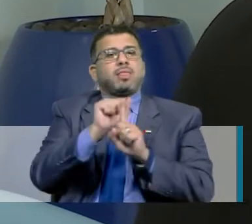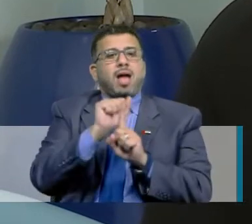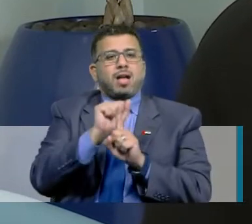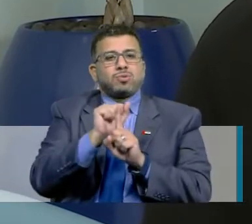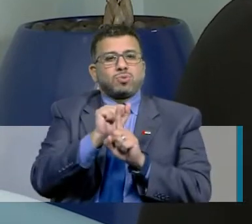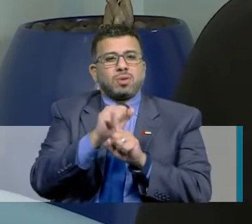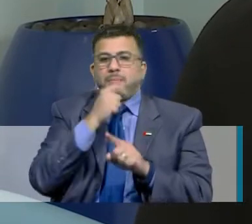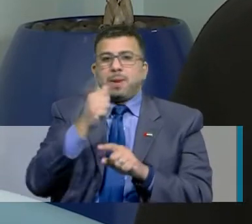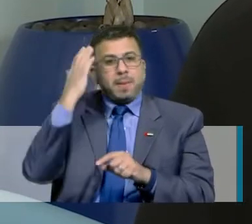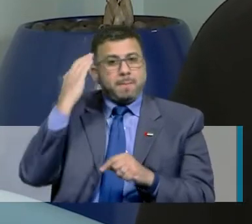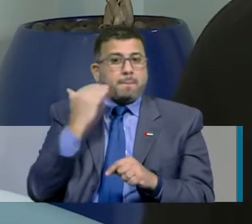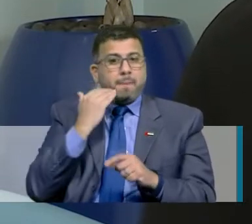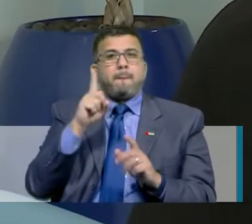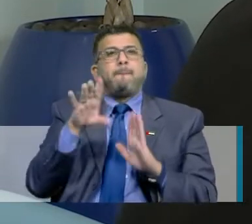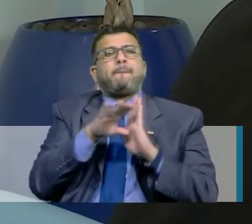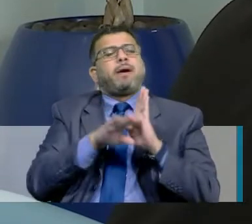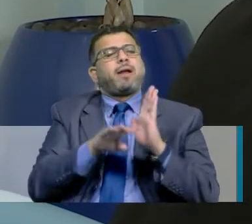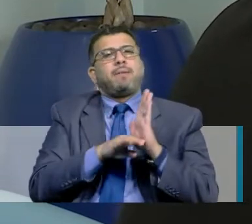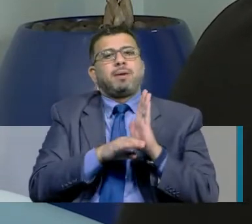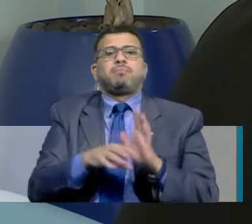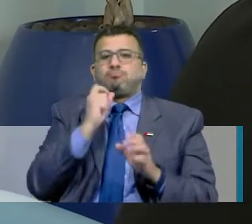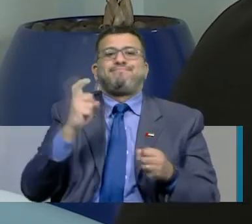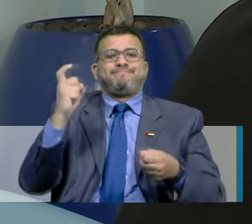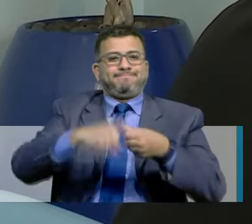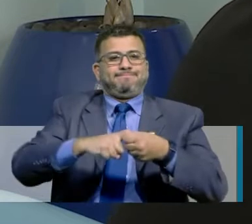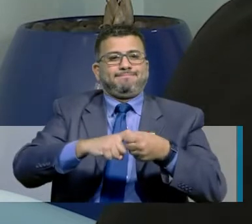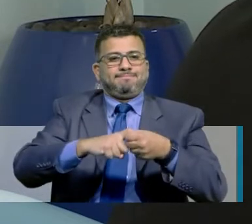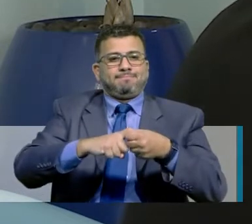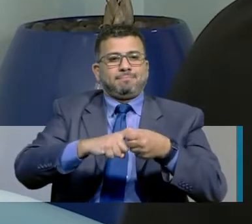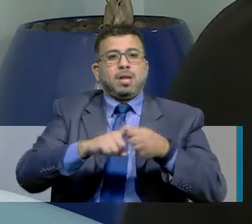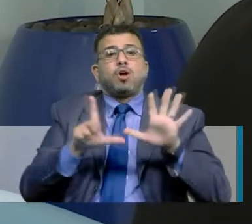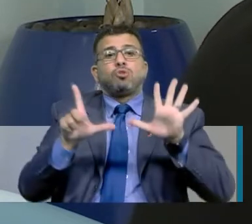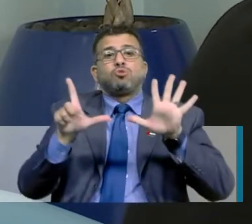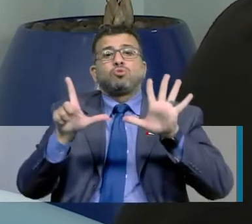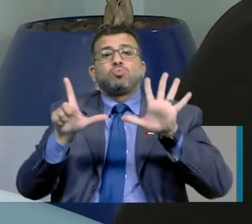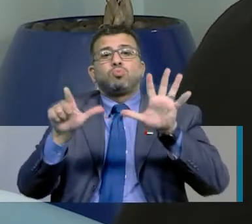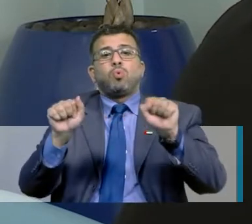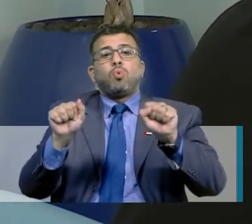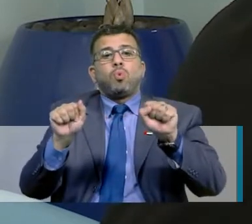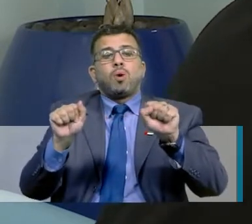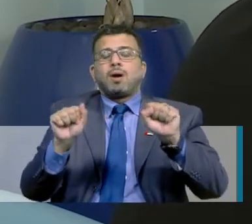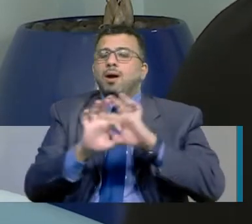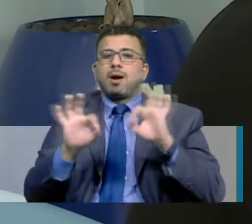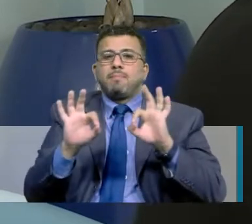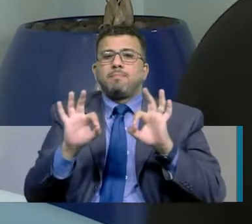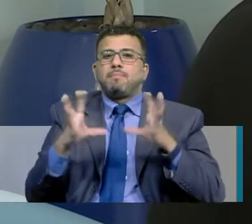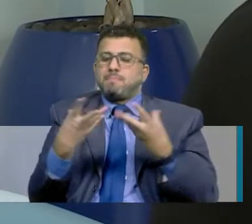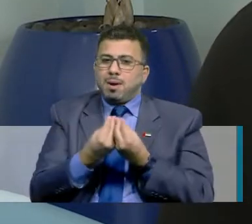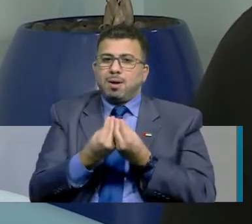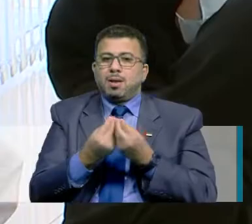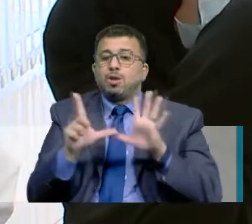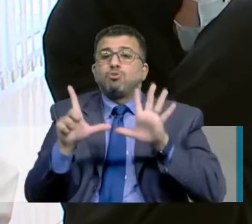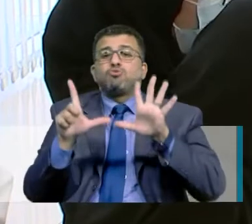تخصصيه. البنت تسجل في البرنامج وتنضم لاسبوع كامل في باقه معينه تستمر معاها